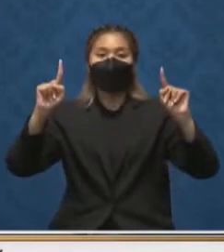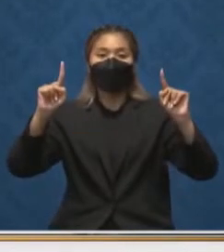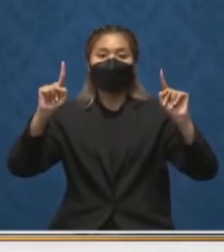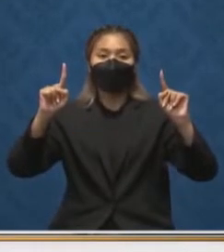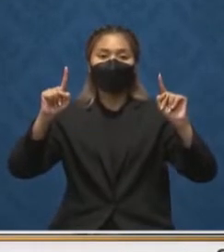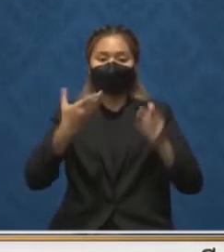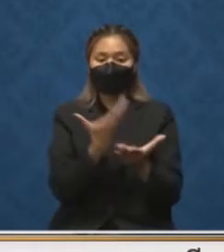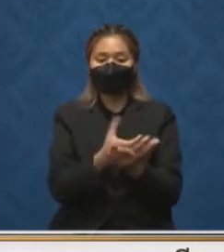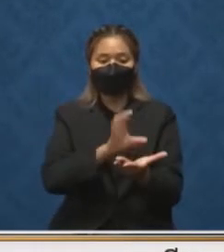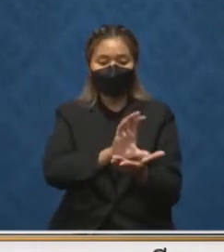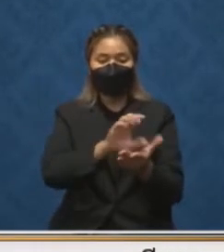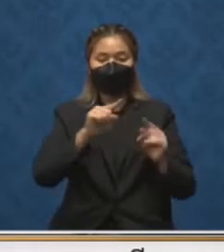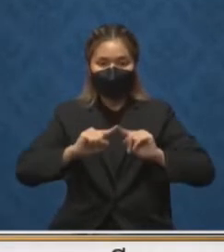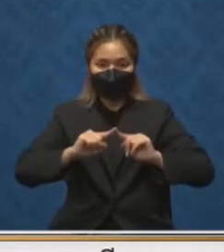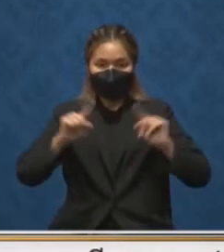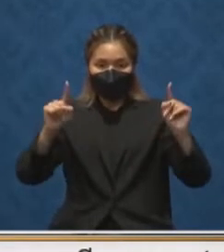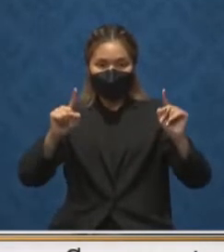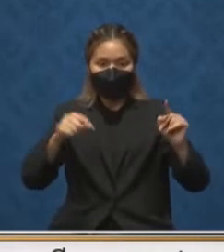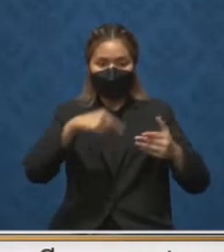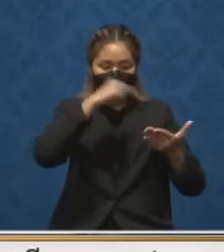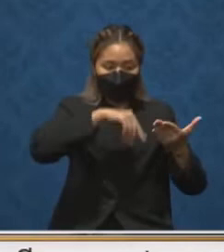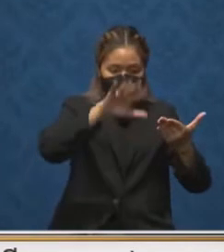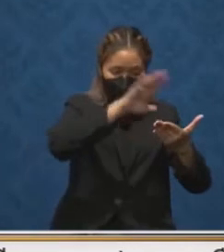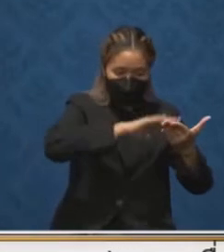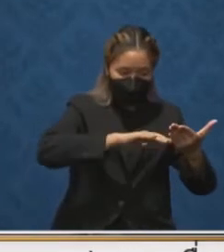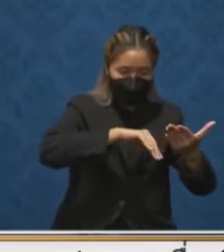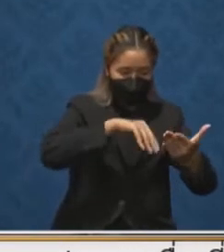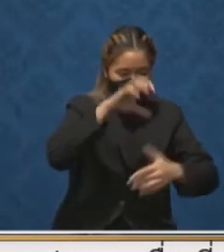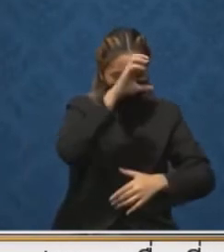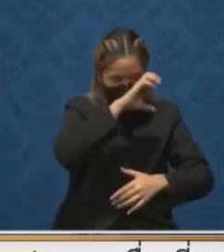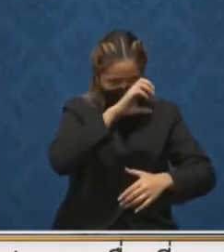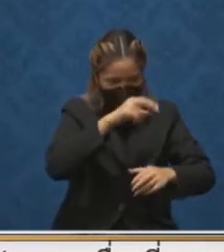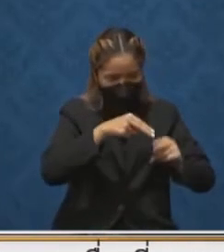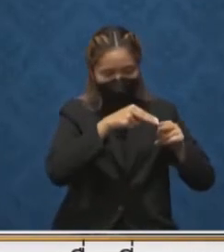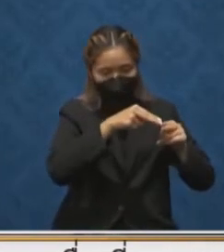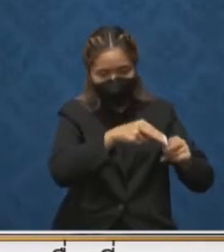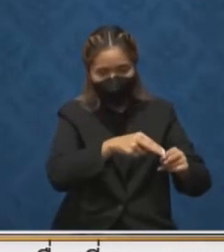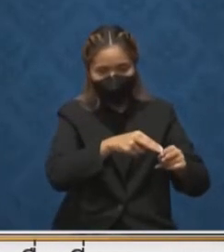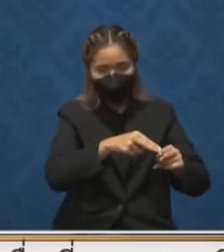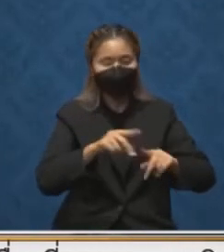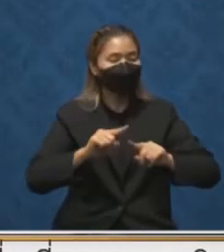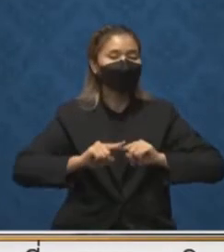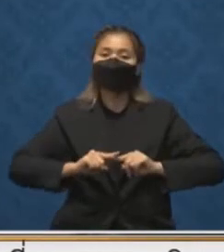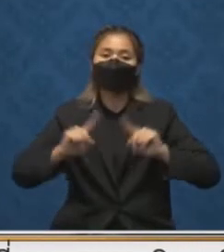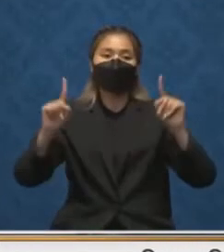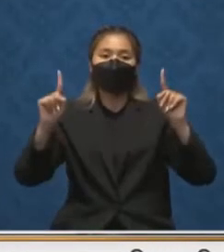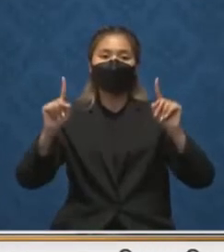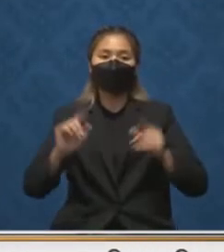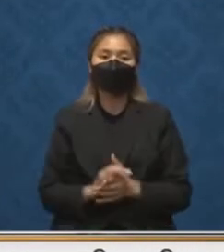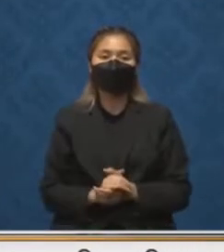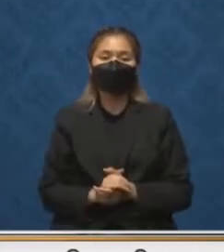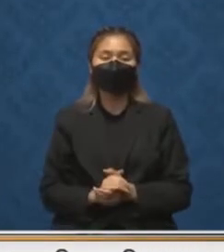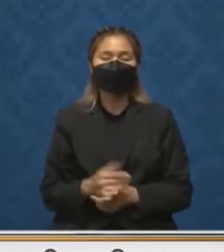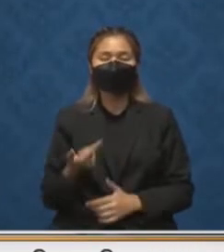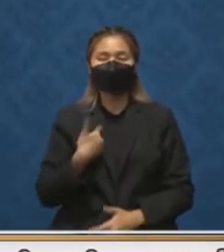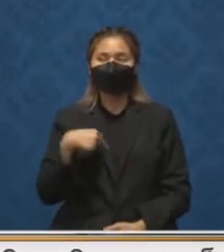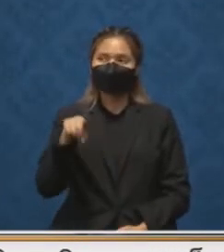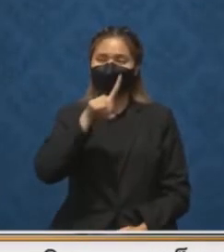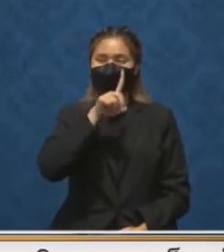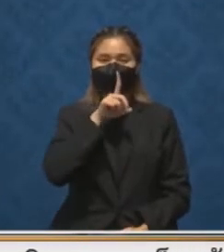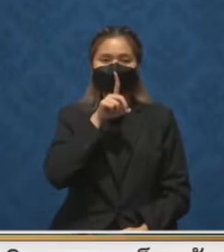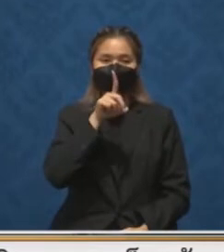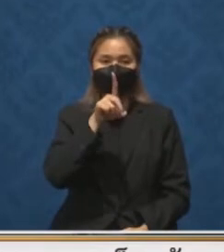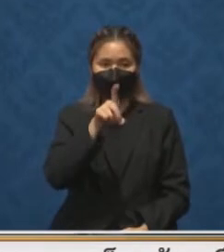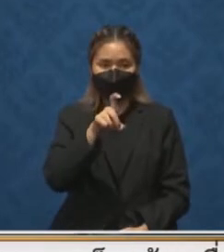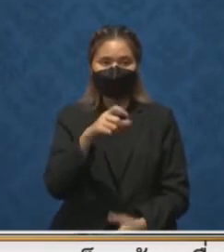นทนทเราผลิดได้เองต้นทุนที่นำเข้าจากแงต่ๆ แตกตางกมากคำถามักเลยมอยู่ว่า